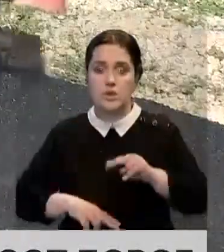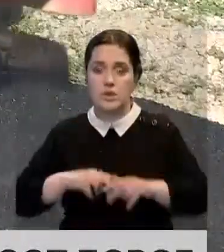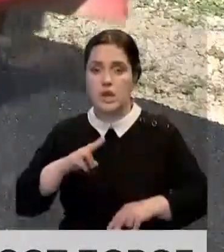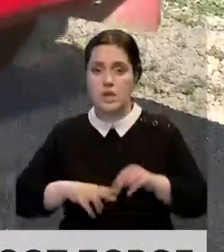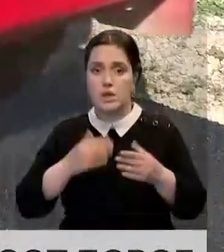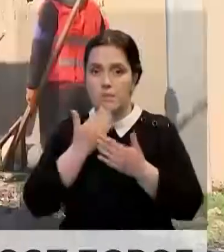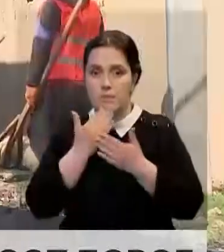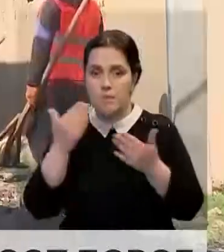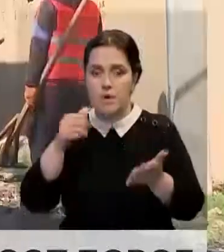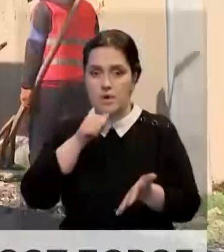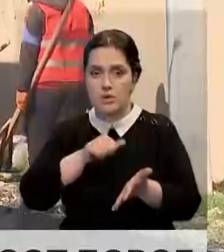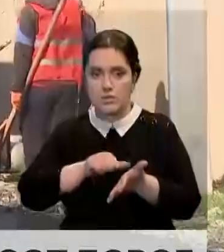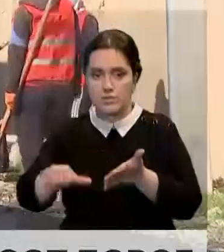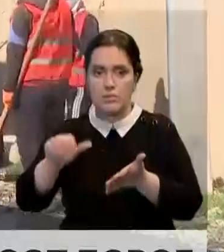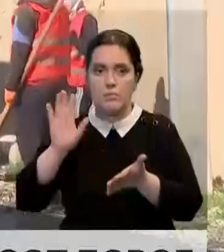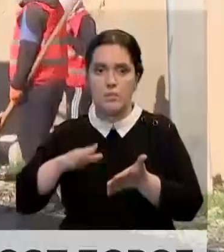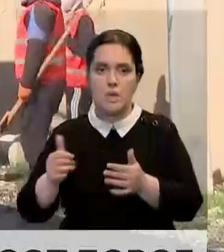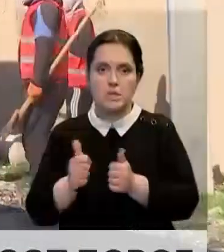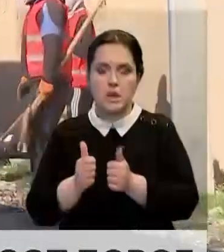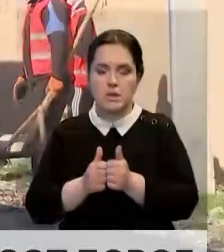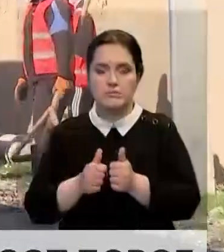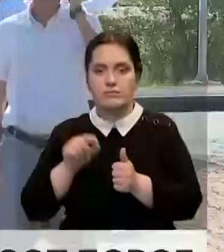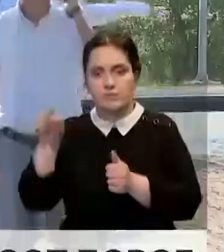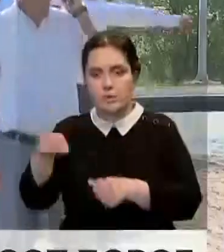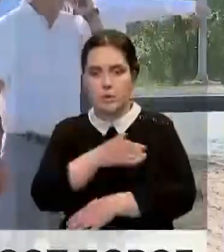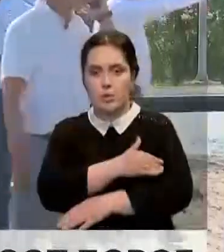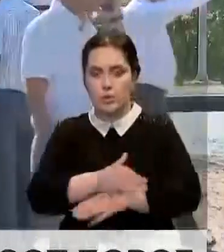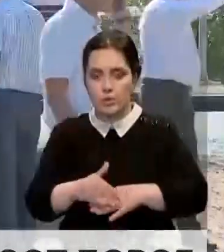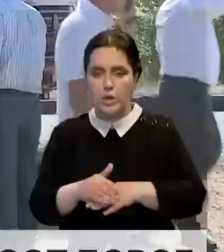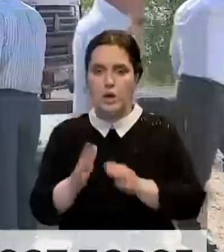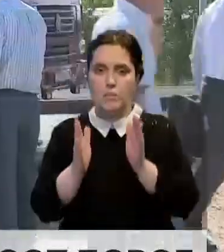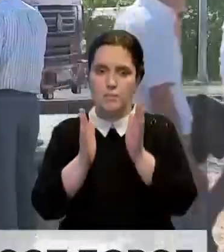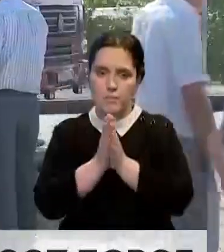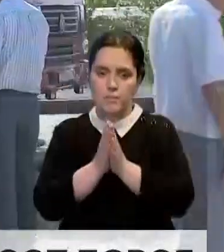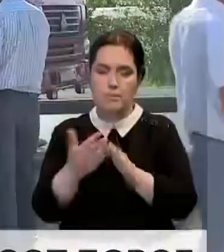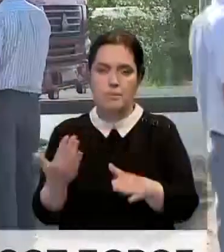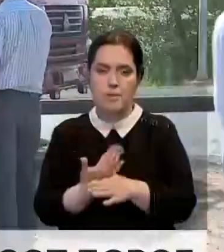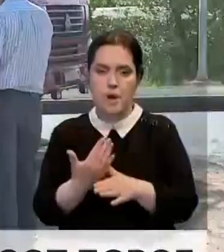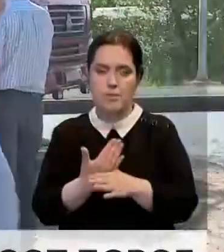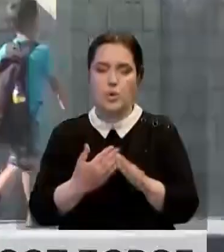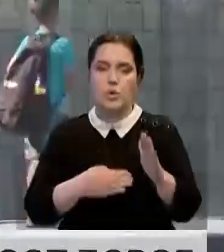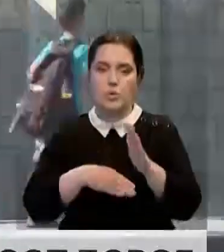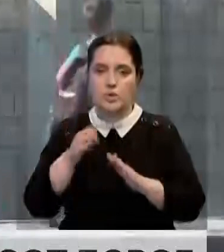последний слой асфальта. Затем перейдут на соседние улицы. Неравнодушных горожан попросили помочь улучшить